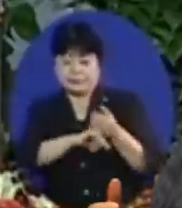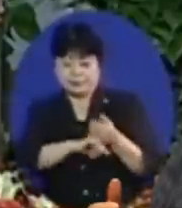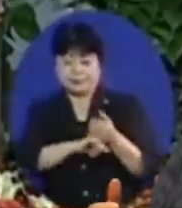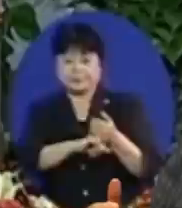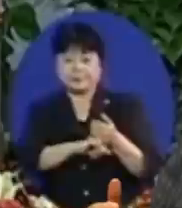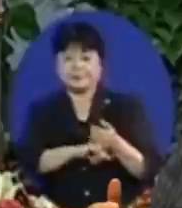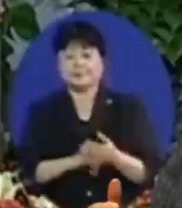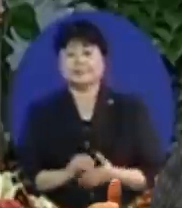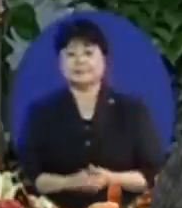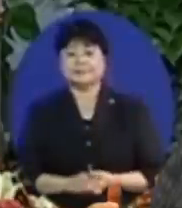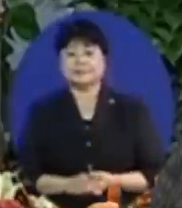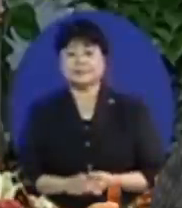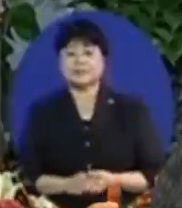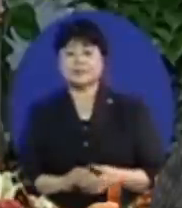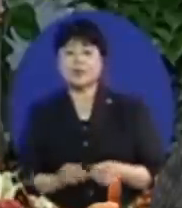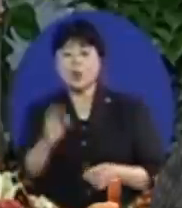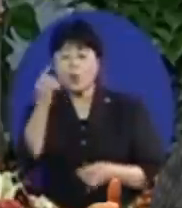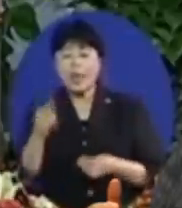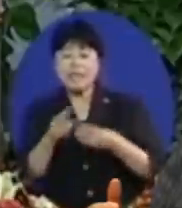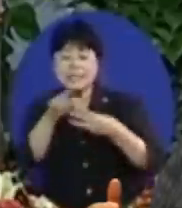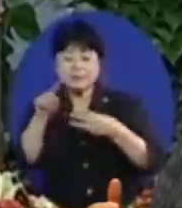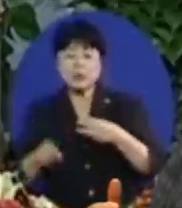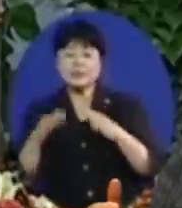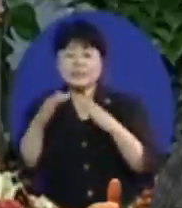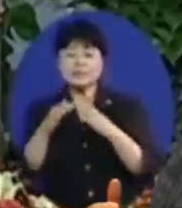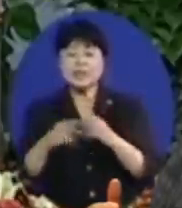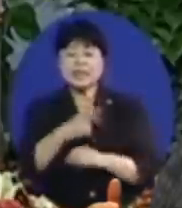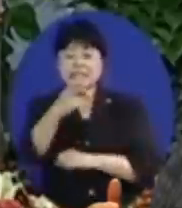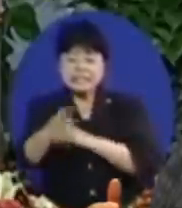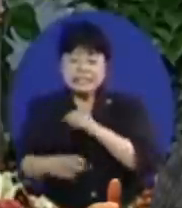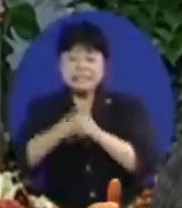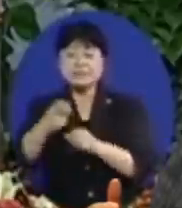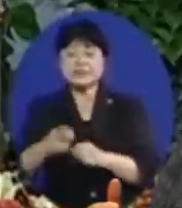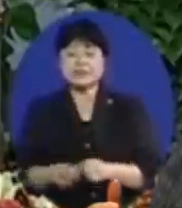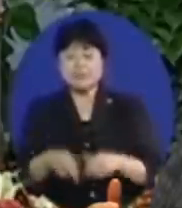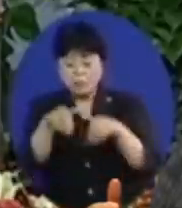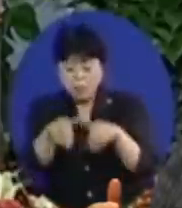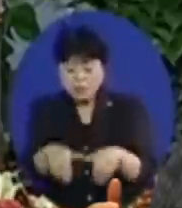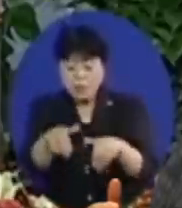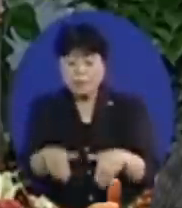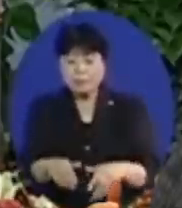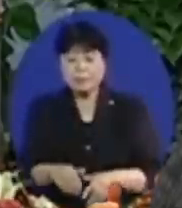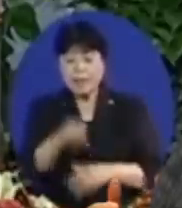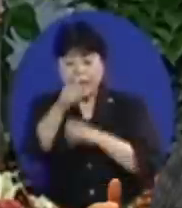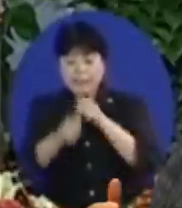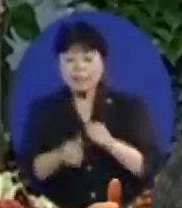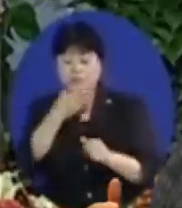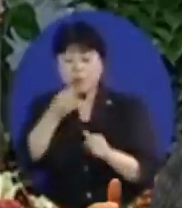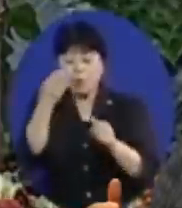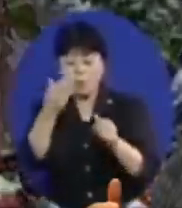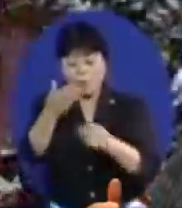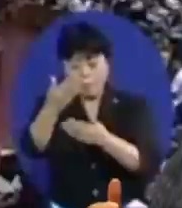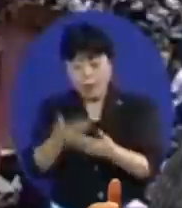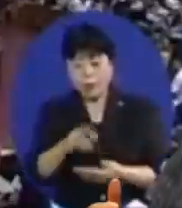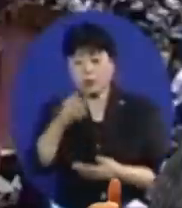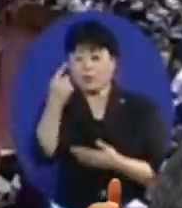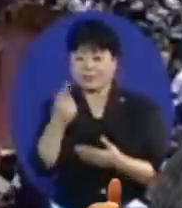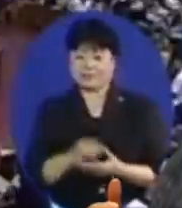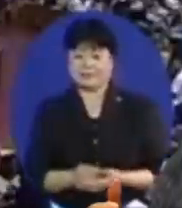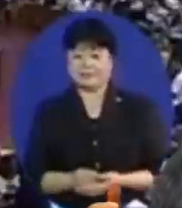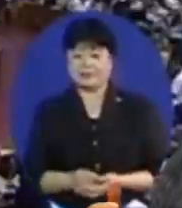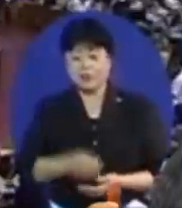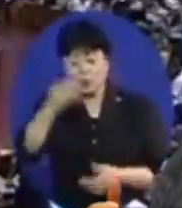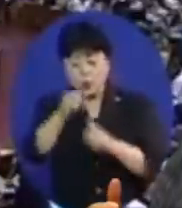약속을 받은 후에도 외삼촌 라반의 집에서 20년 머슴살이 한 끝에 하나님의 복을 받아 집으로 돌아왔습니다.